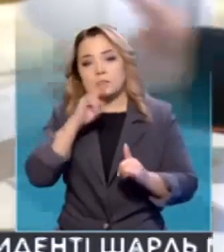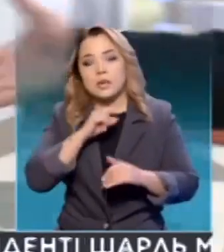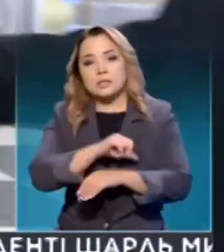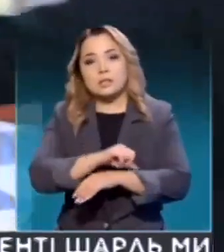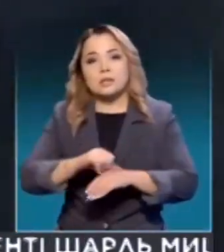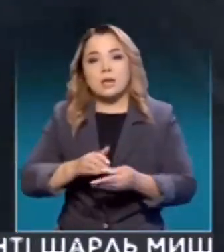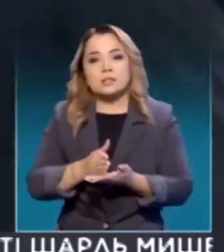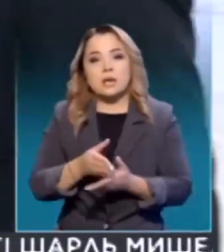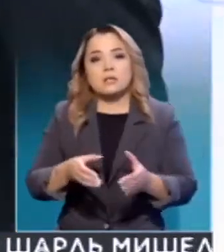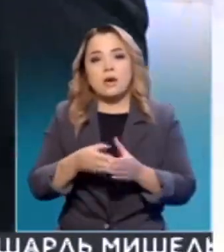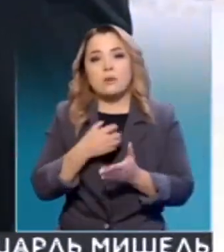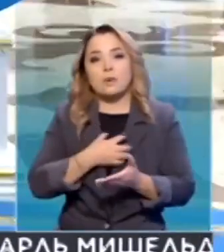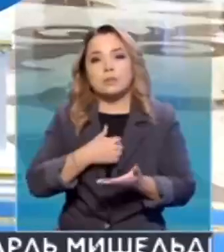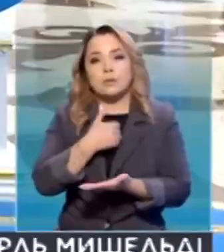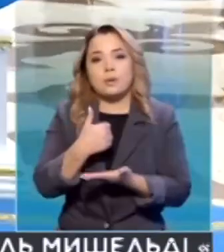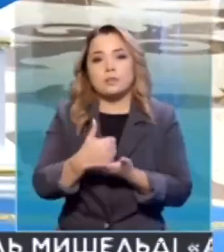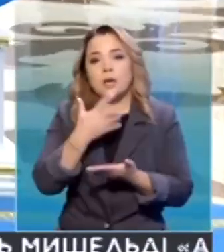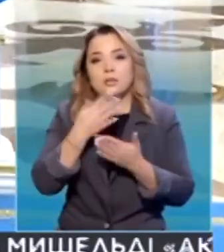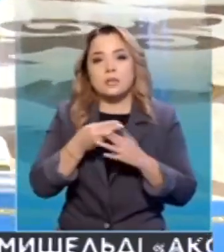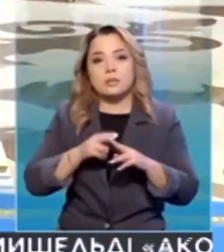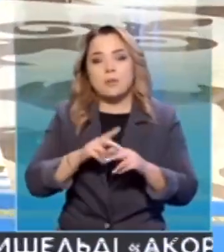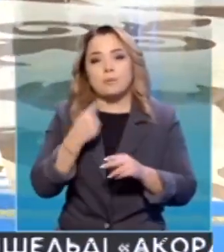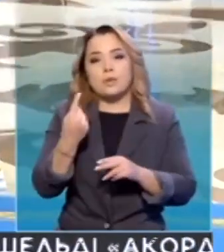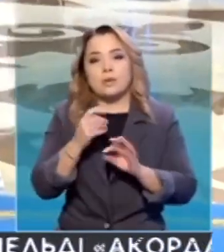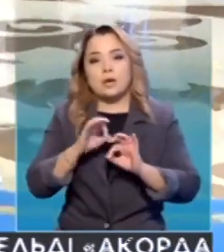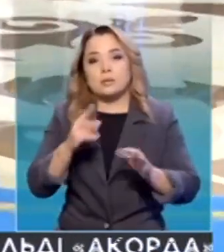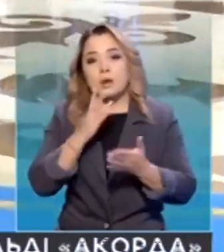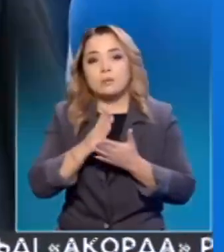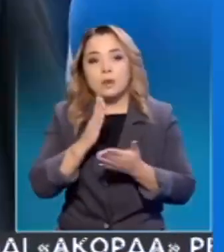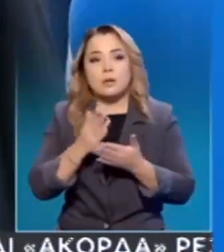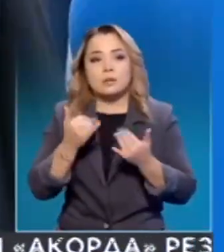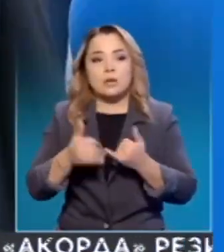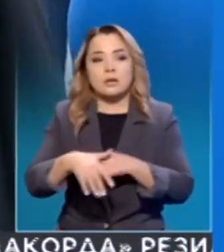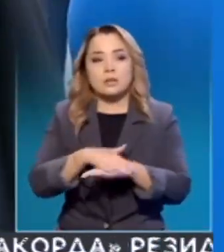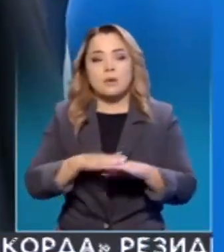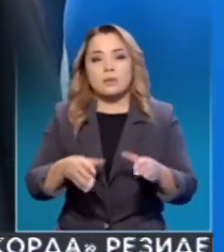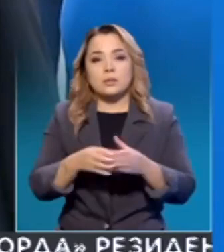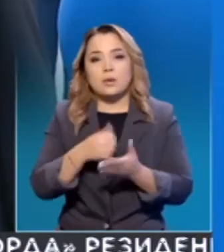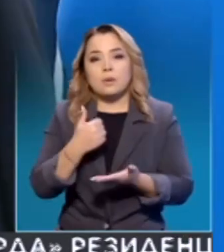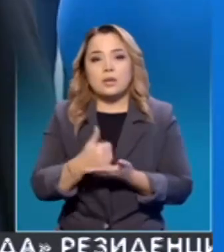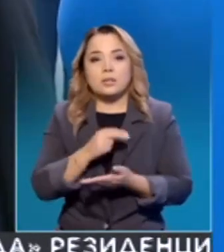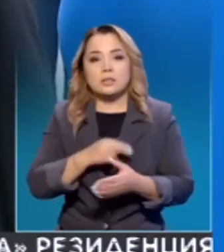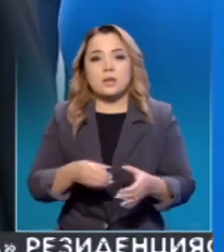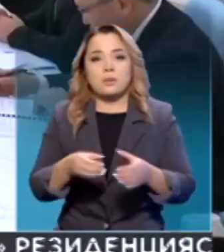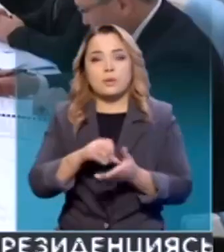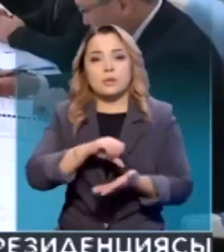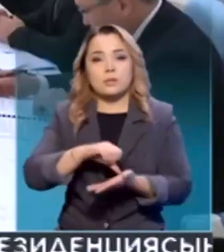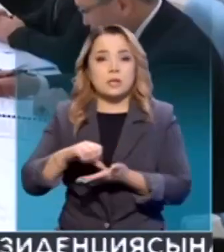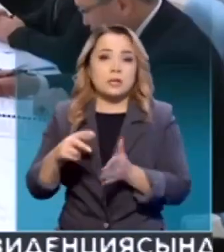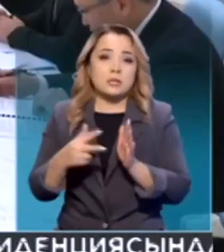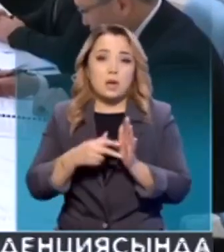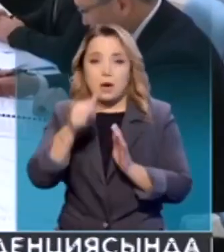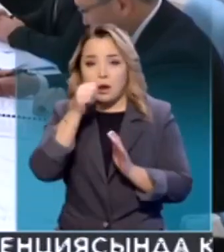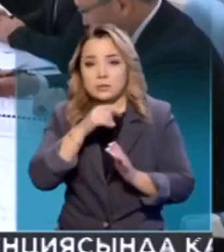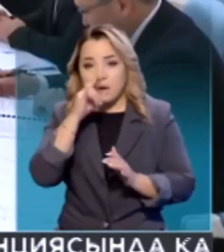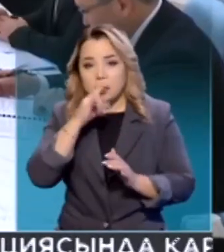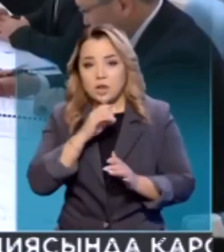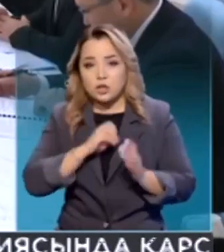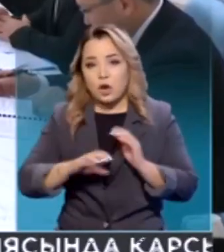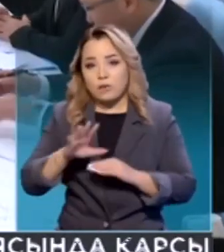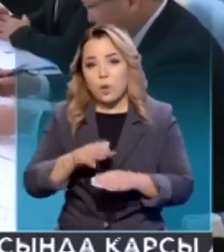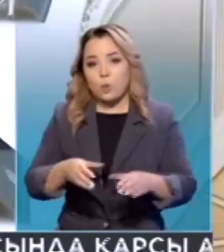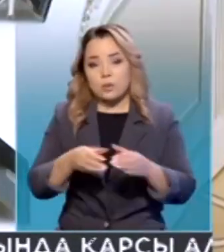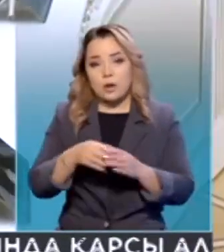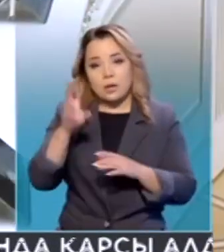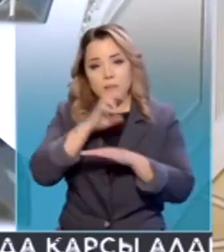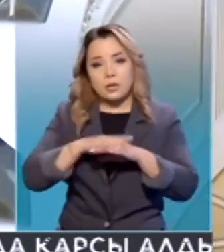сыртқы саясаттағы негізгі басымдықтарының бірі екенін атап өтті. Қарақұрлық біздің елдің басты серіктестерінің бірі. Биылғы 8 айда Қазақстан мен Еуроодақ